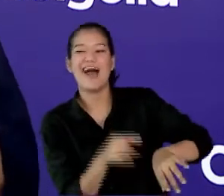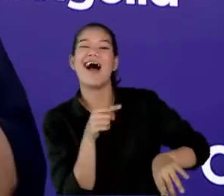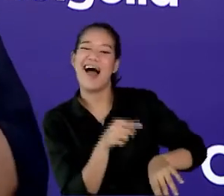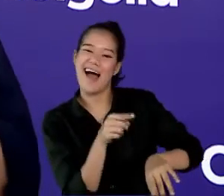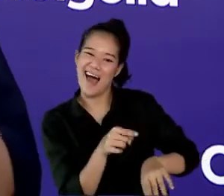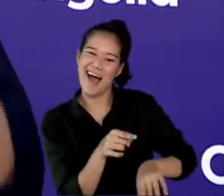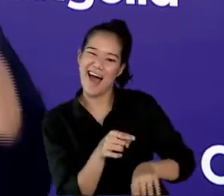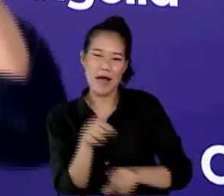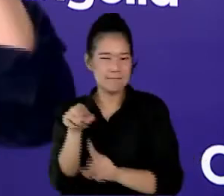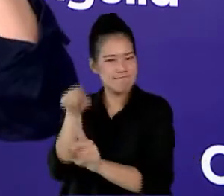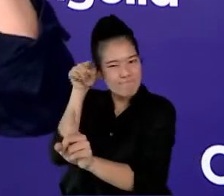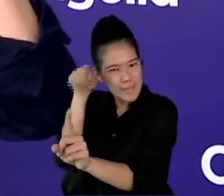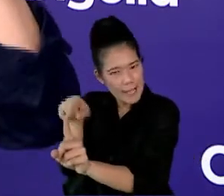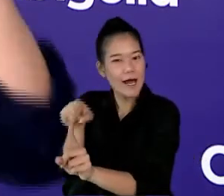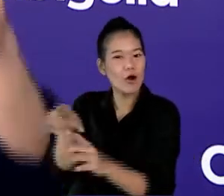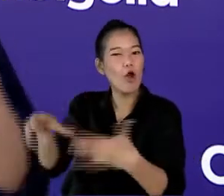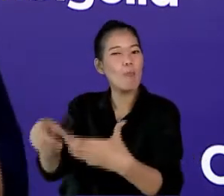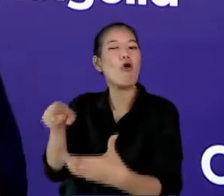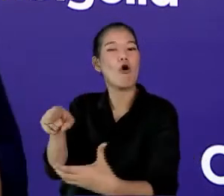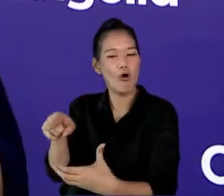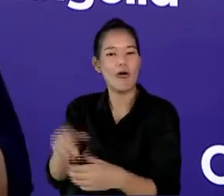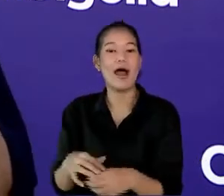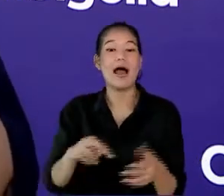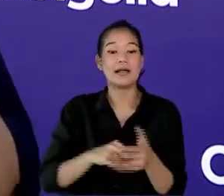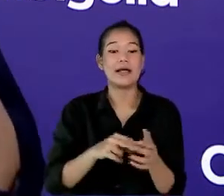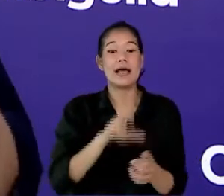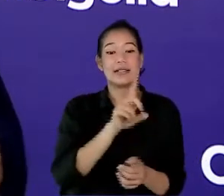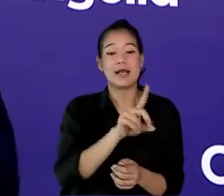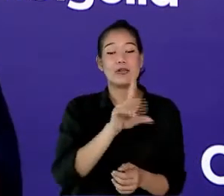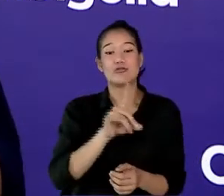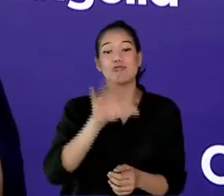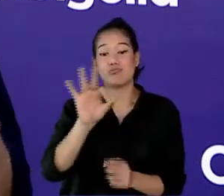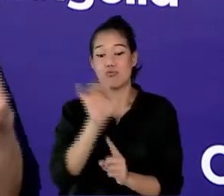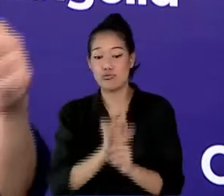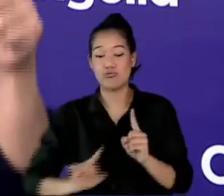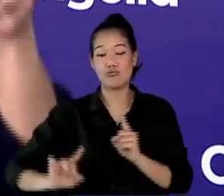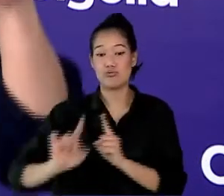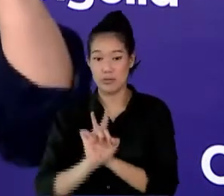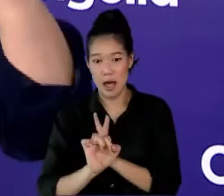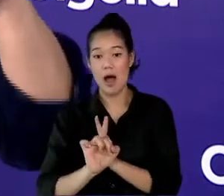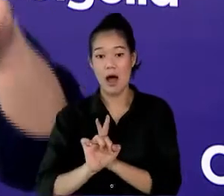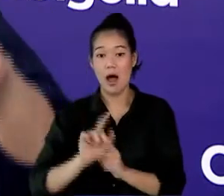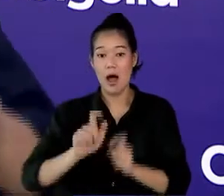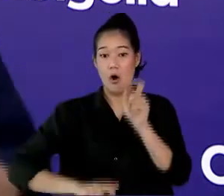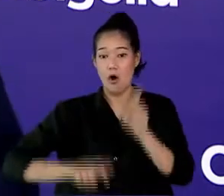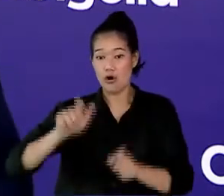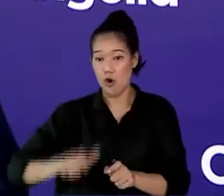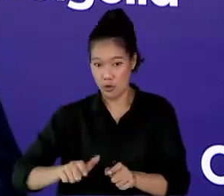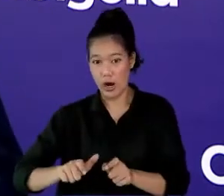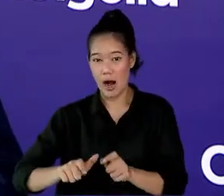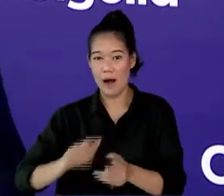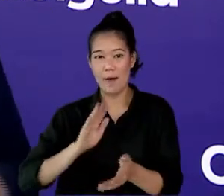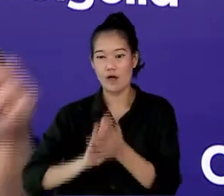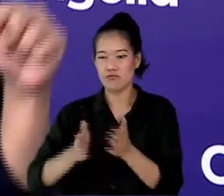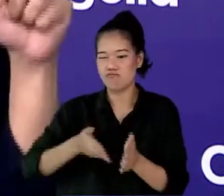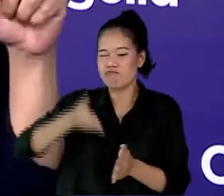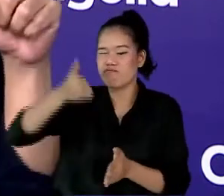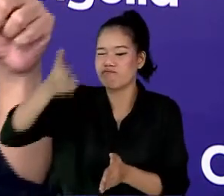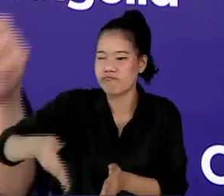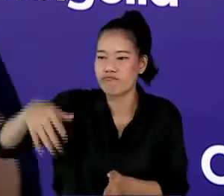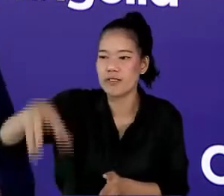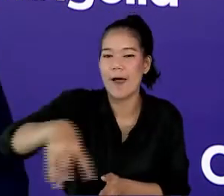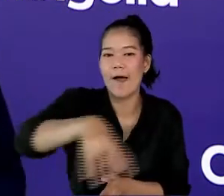jadi itu yang kita sasar juga sekarang. Makanya 110 ribu duta perubahan perilaku kami di lapangan tuh masuk ke level-level terbawah